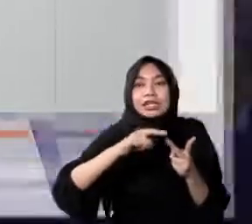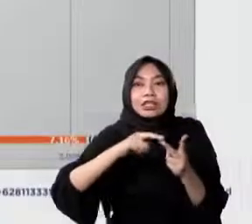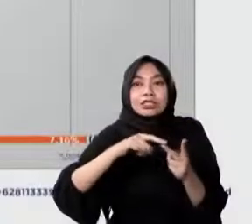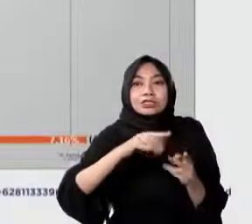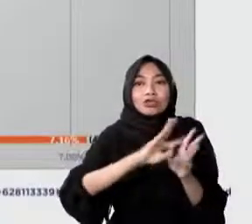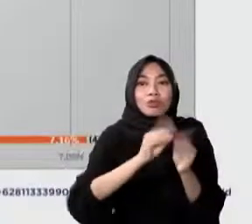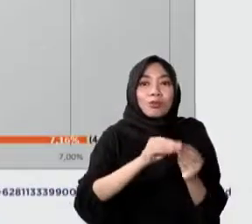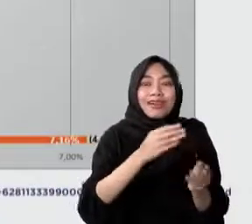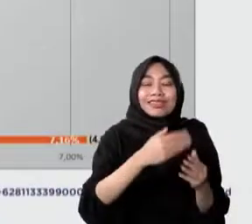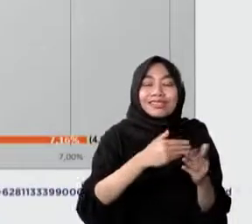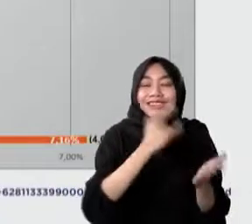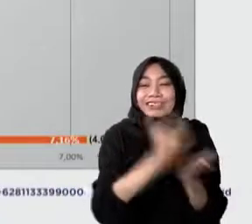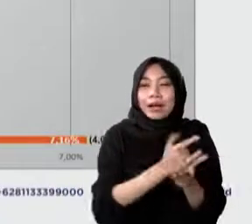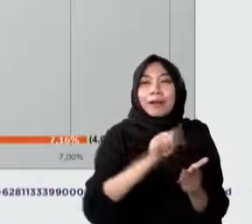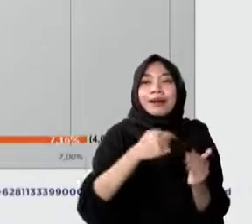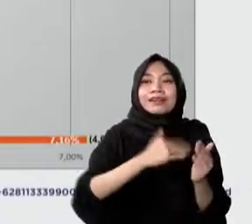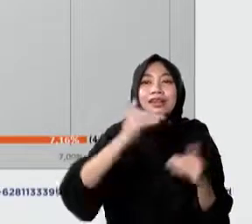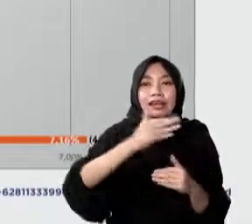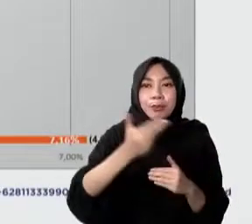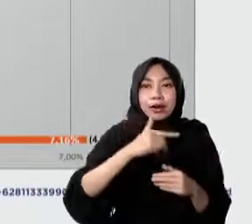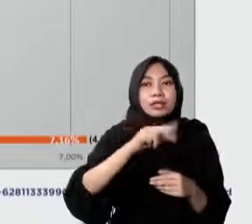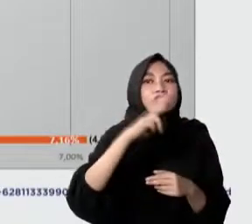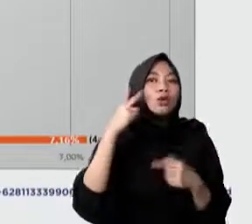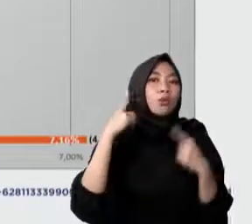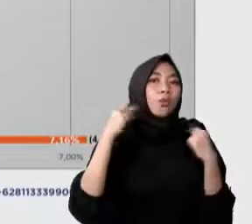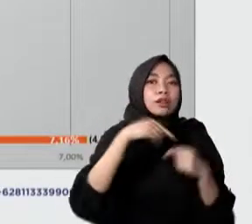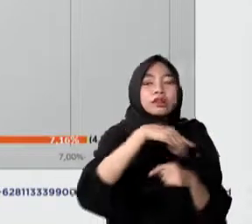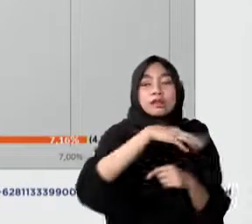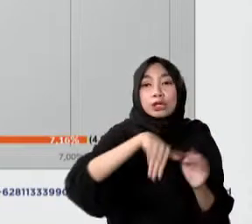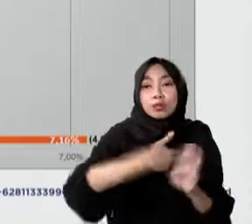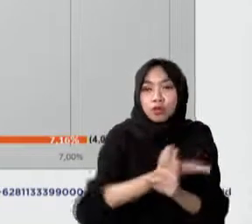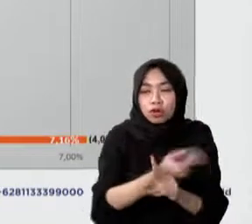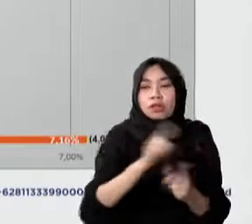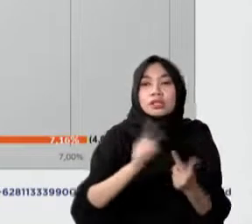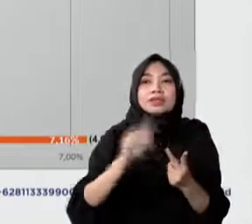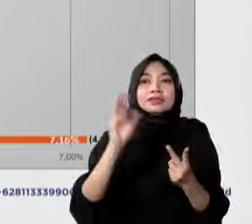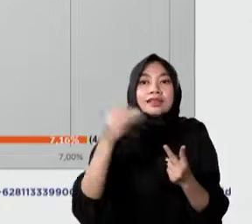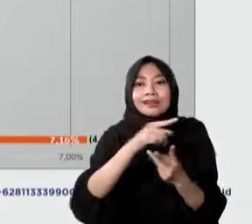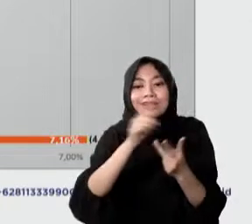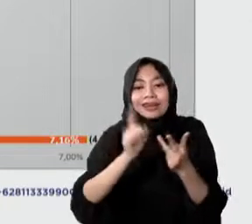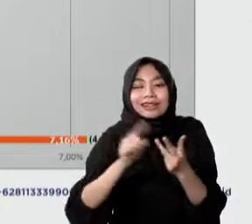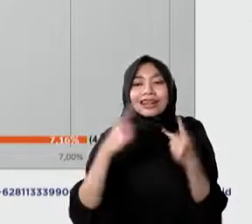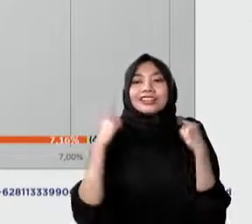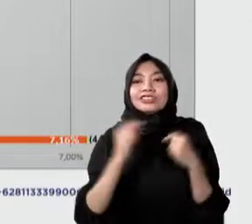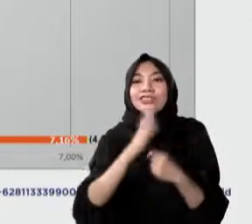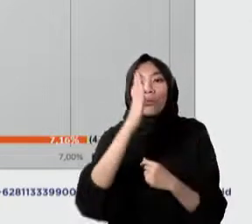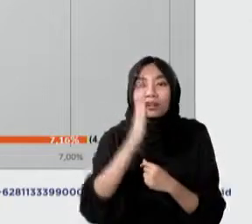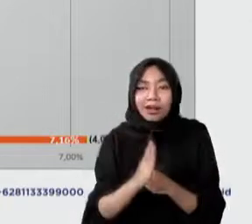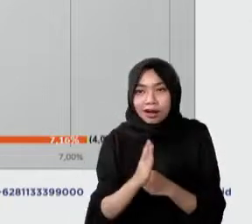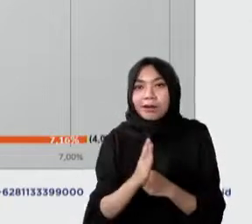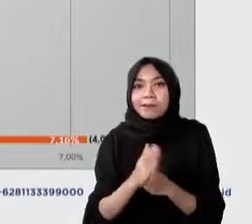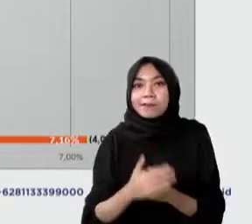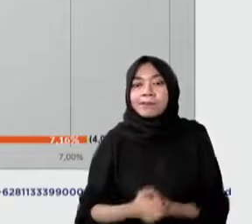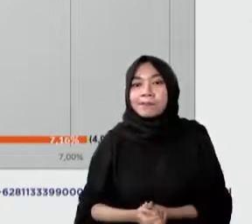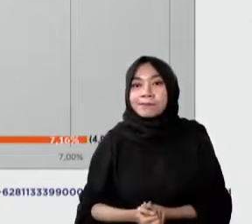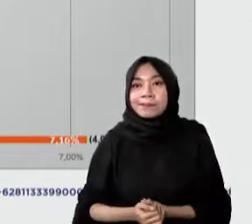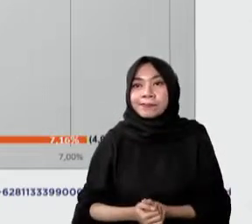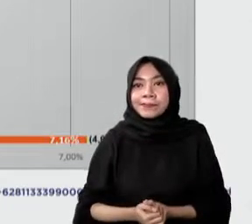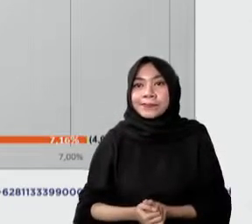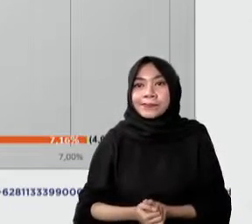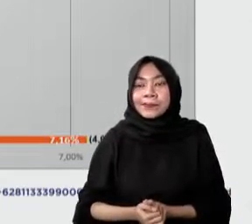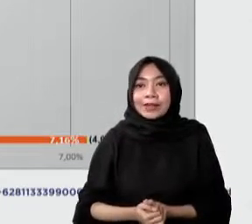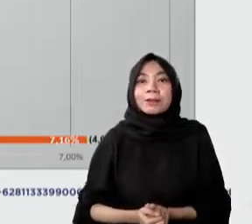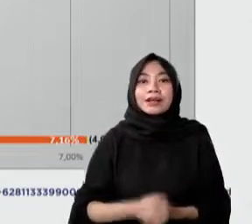tinggi ada di Jawa Timur, kemudian di DKI Jakarta, kemudian ada di Jawa Tengah. Tapi kemudian ketika kita melihat